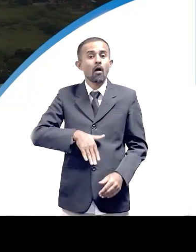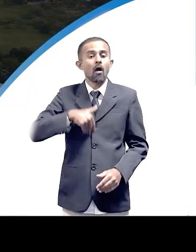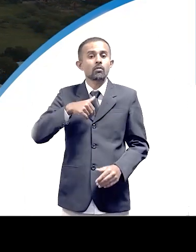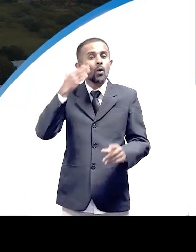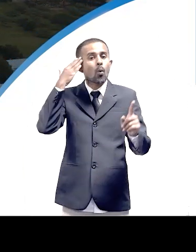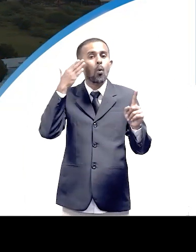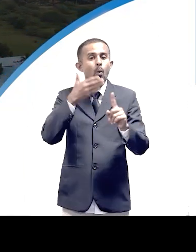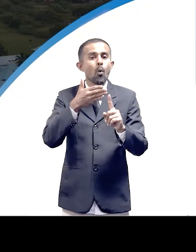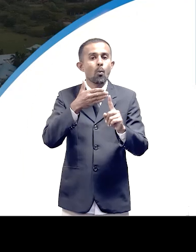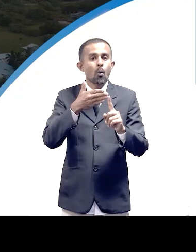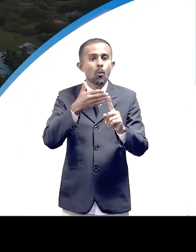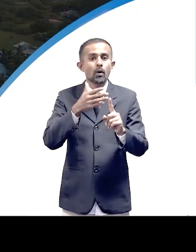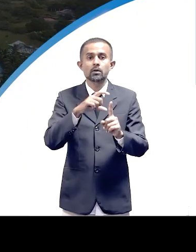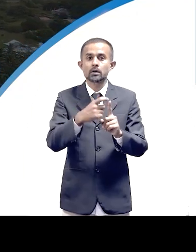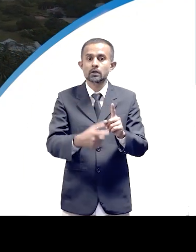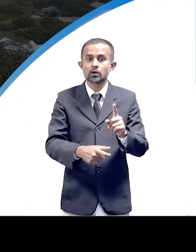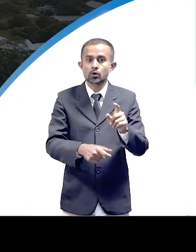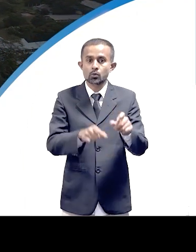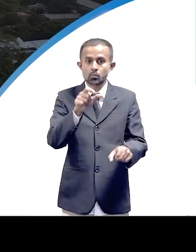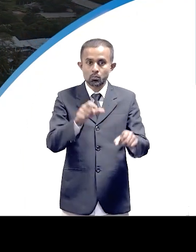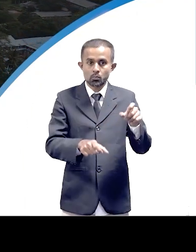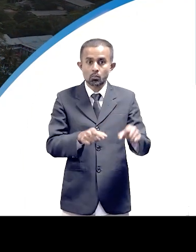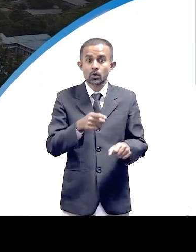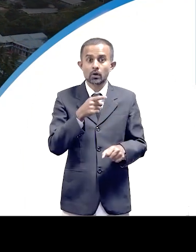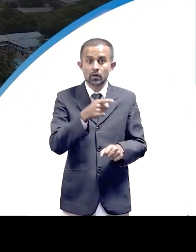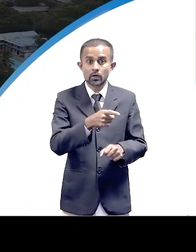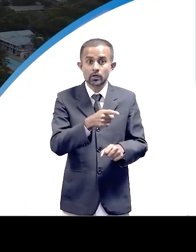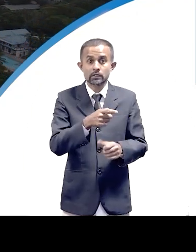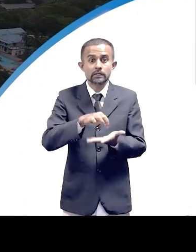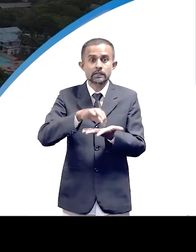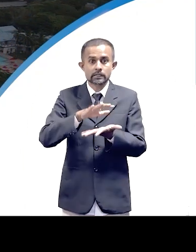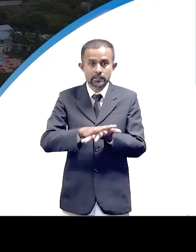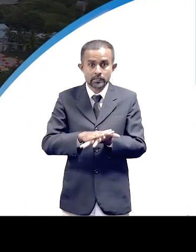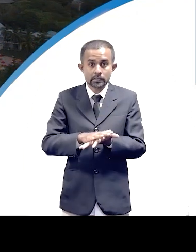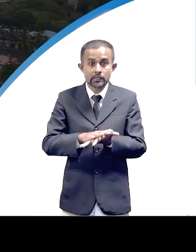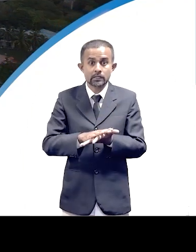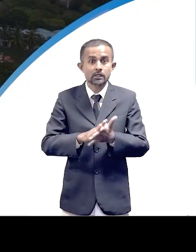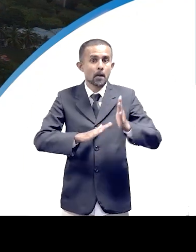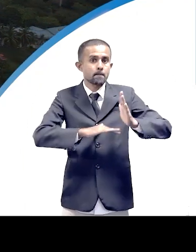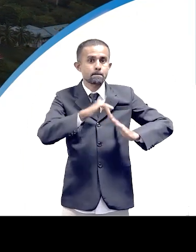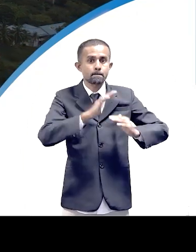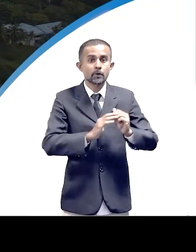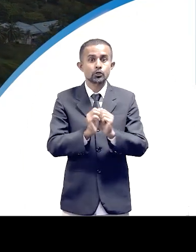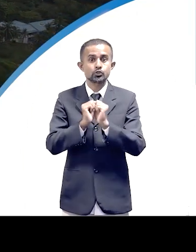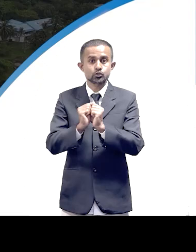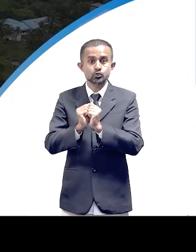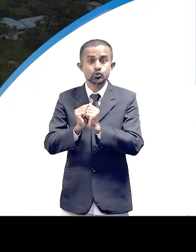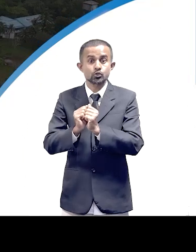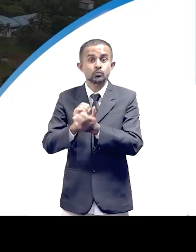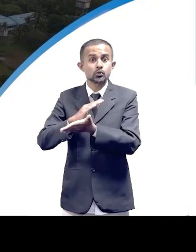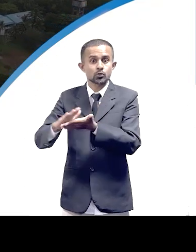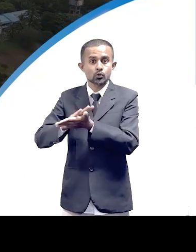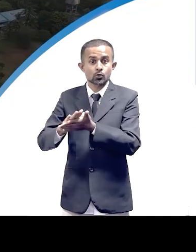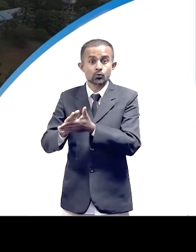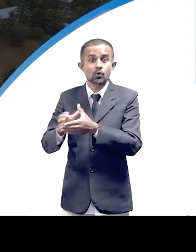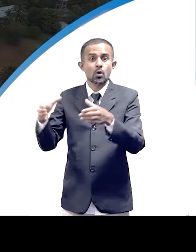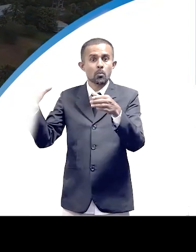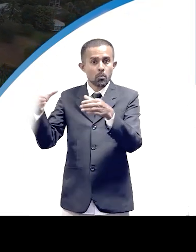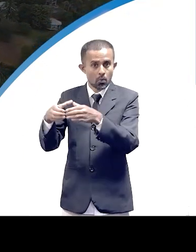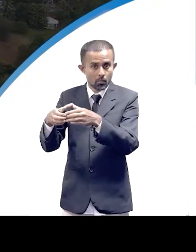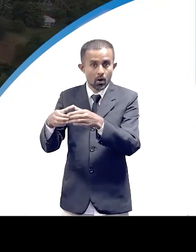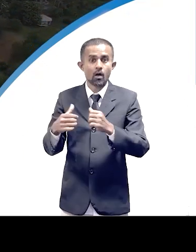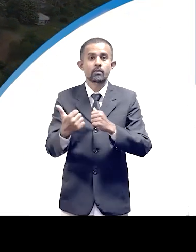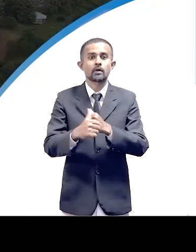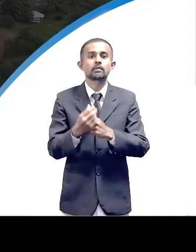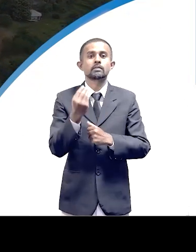ප්‍රධාන අරමුණ වනුයේ ආබාධ සහිත පුද්ගලයන් සඳහා තිරසරහා ප්‍රායෝගික රැකියා සහාය සපේන